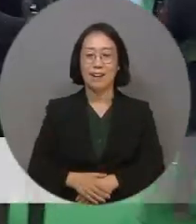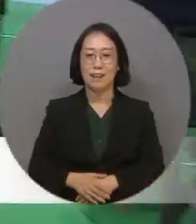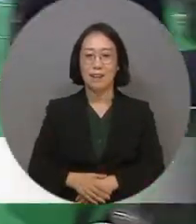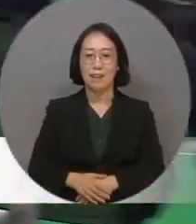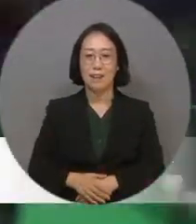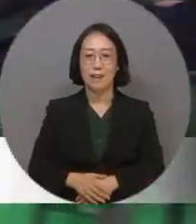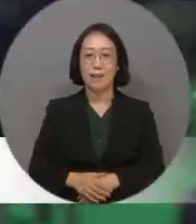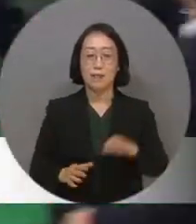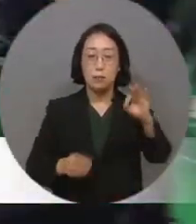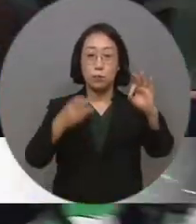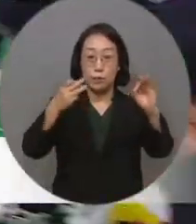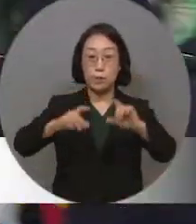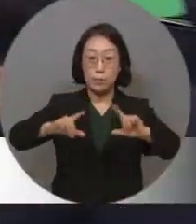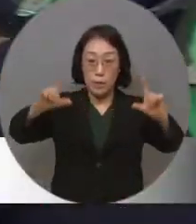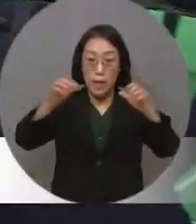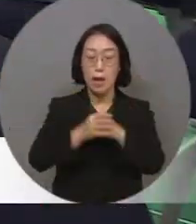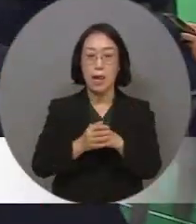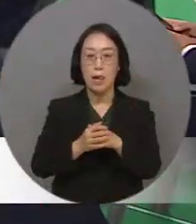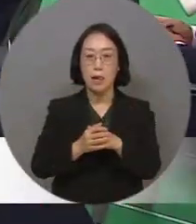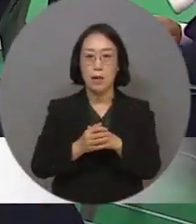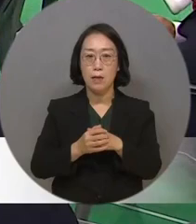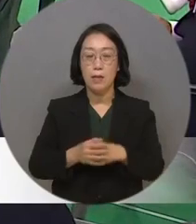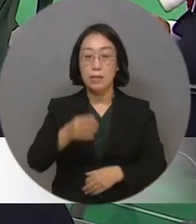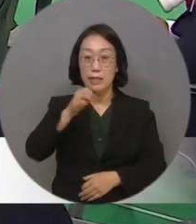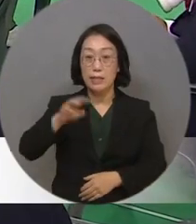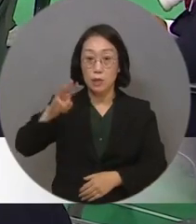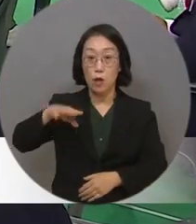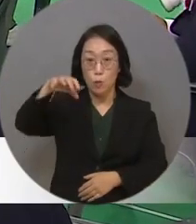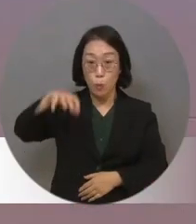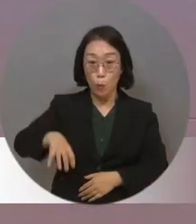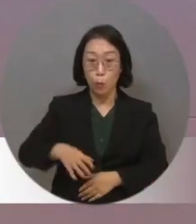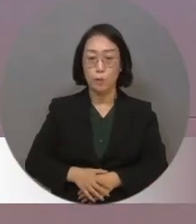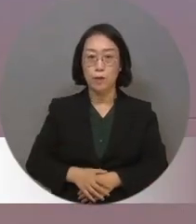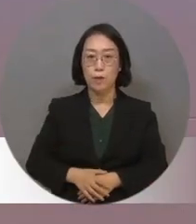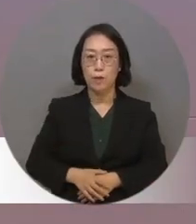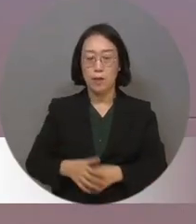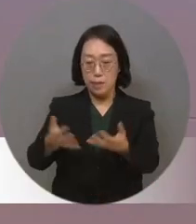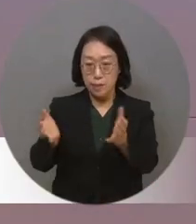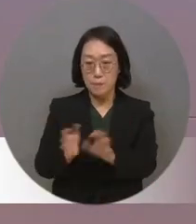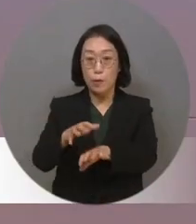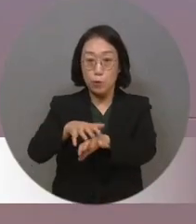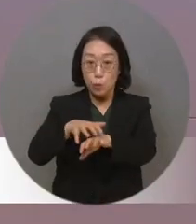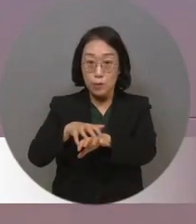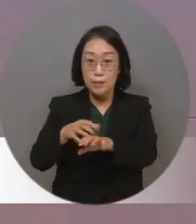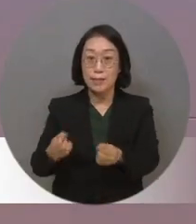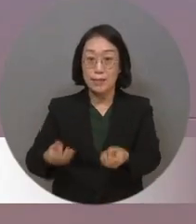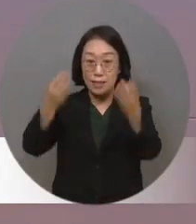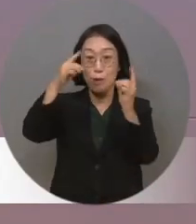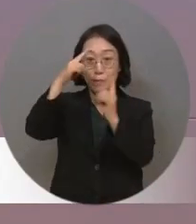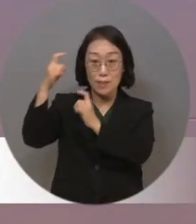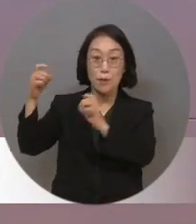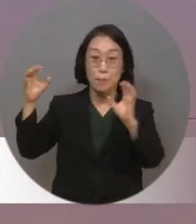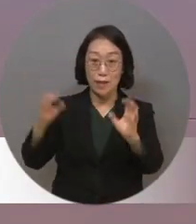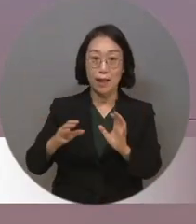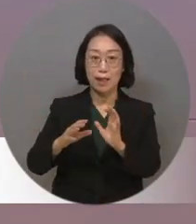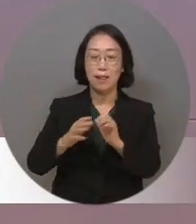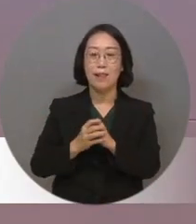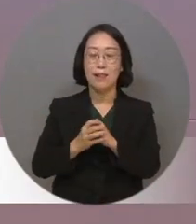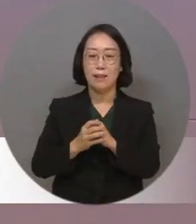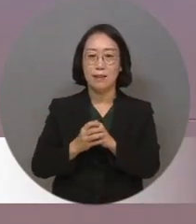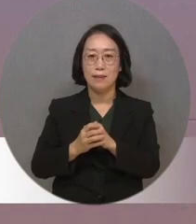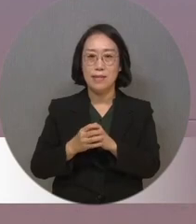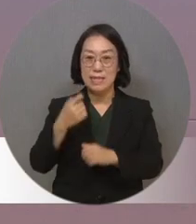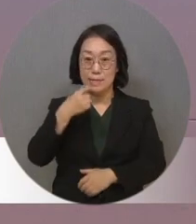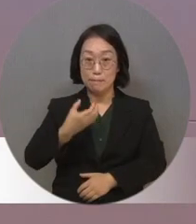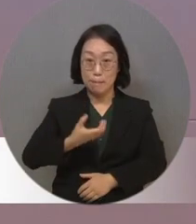지난 13일 대한장애인체육회 이천선수촌 삼성관에서 열린 결단식을 통해 선전을 다짐한 우리나라 선수단은